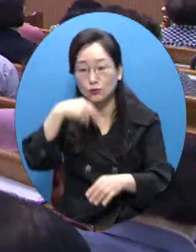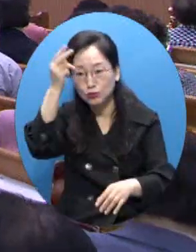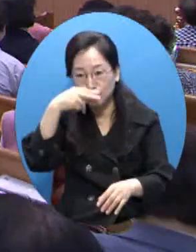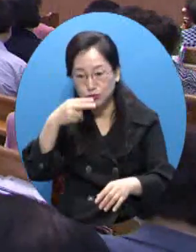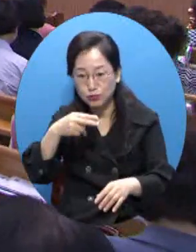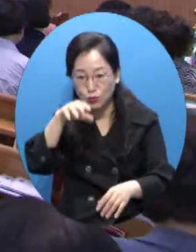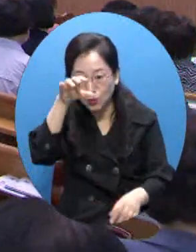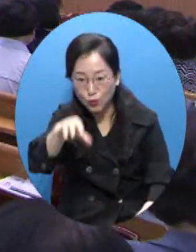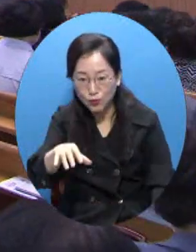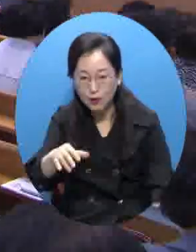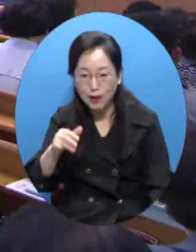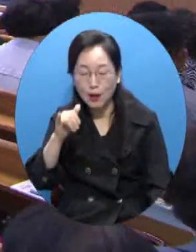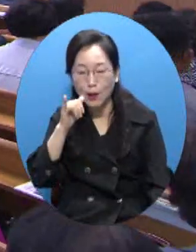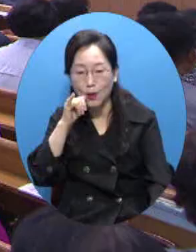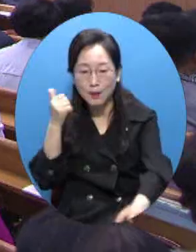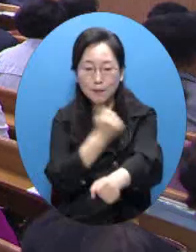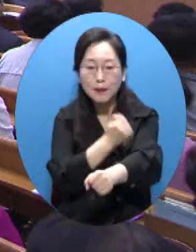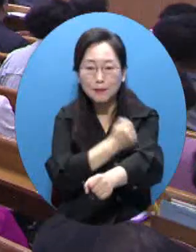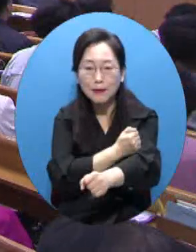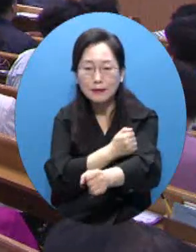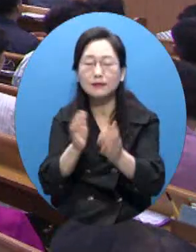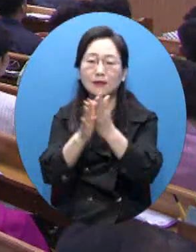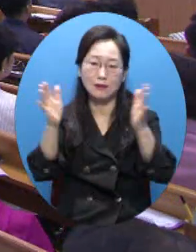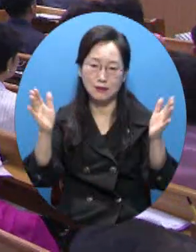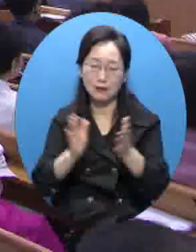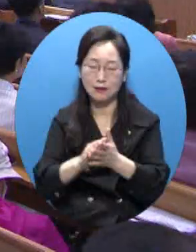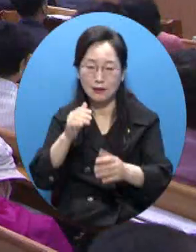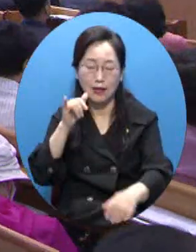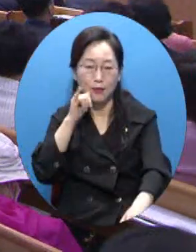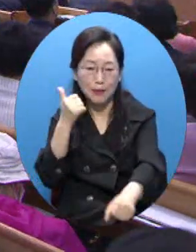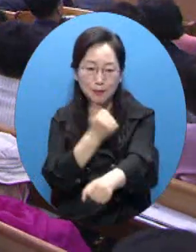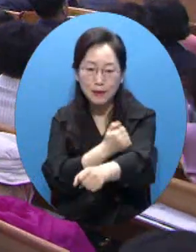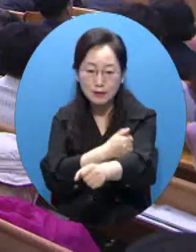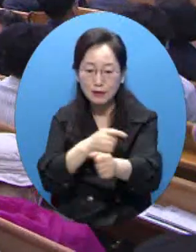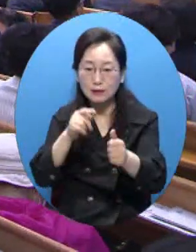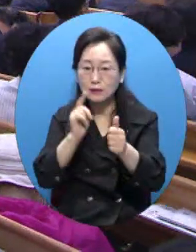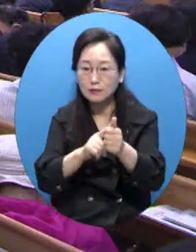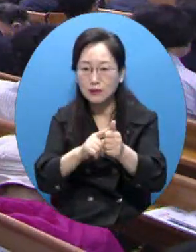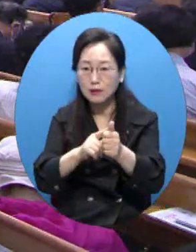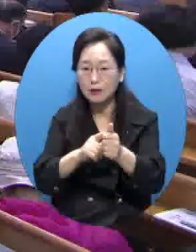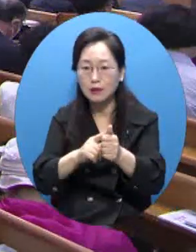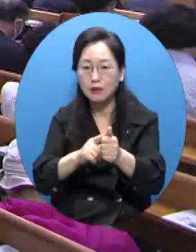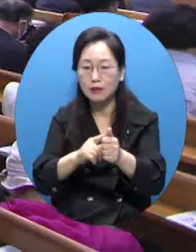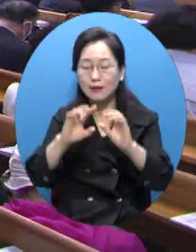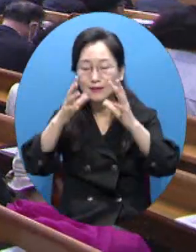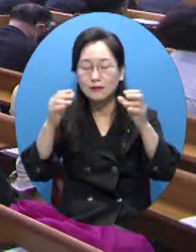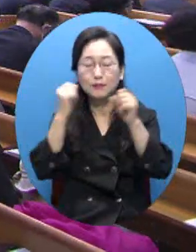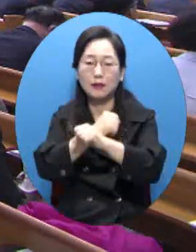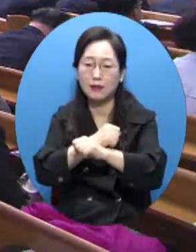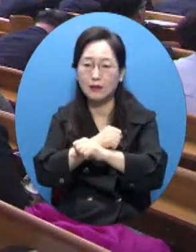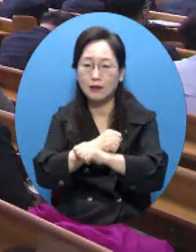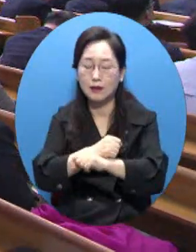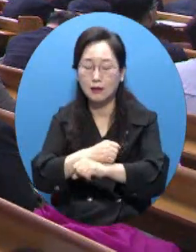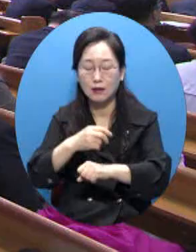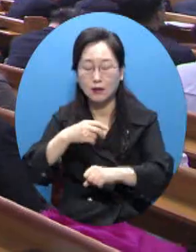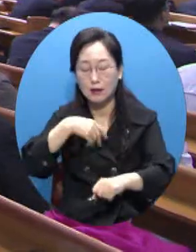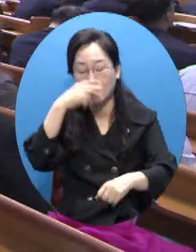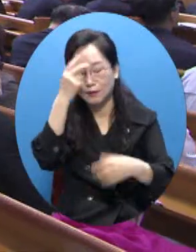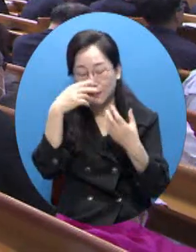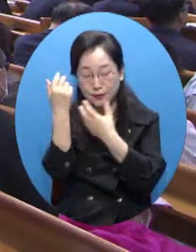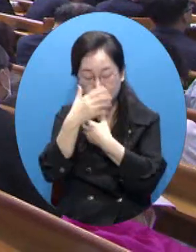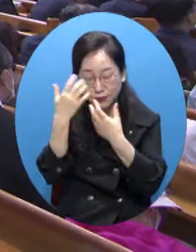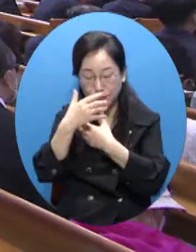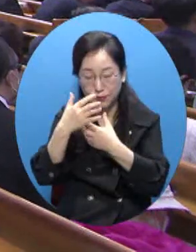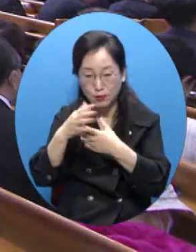마약을 접하게 됐습니다. 마약이 이 서대적 집사의 모든 것을 파괴했습니다. 마약에 취해서 가진 모든 것을